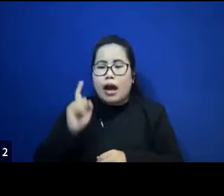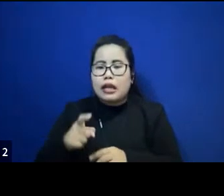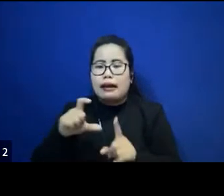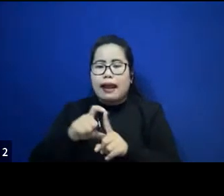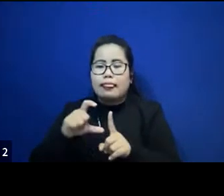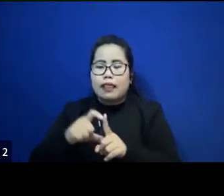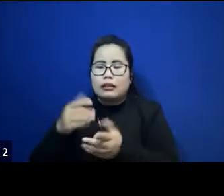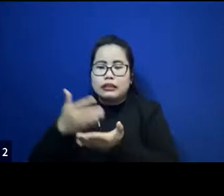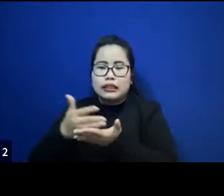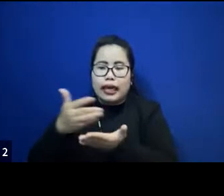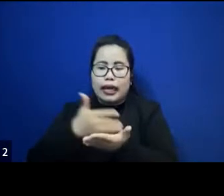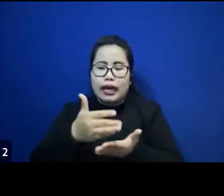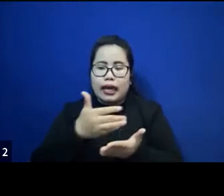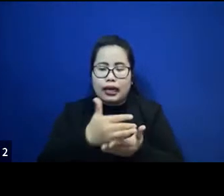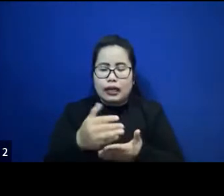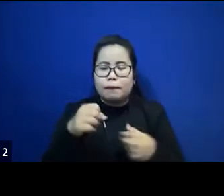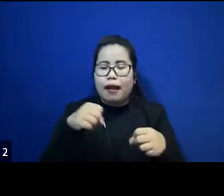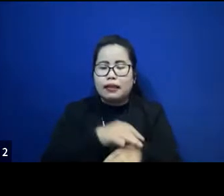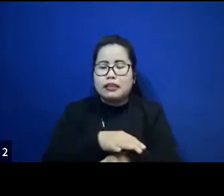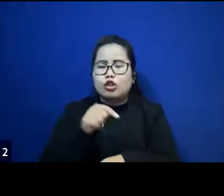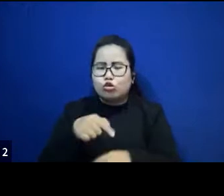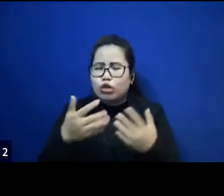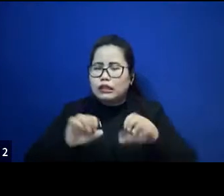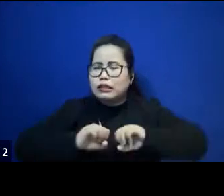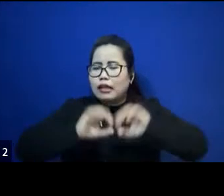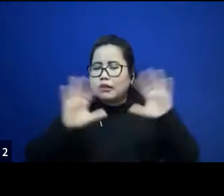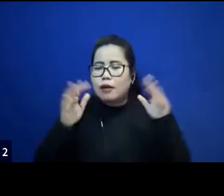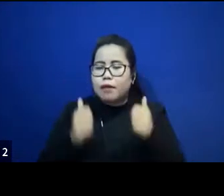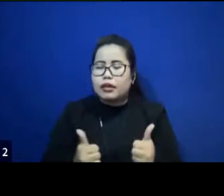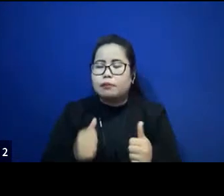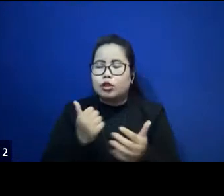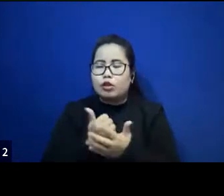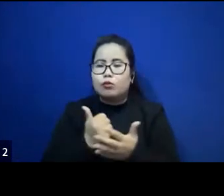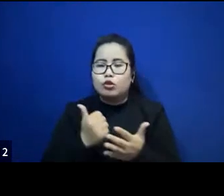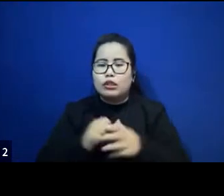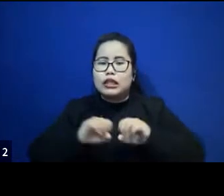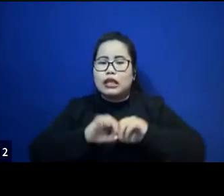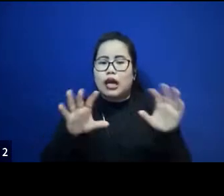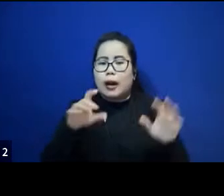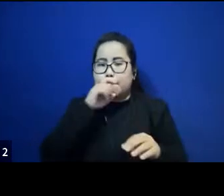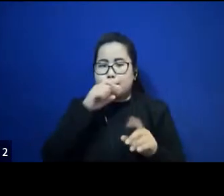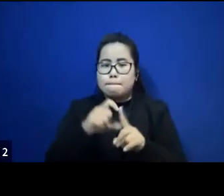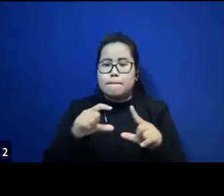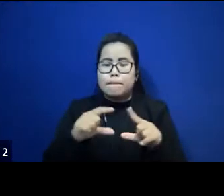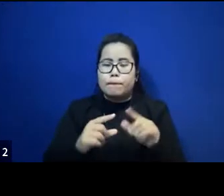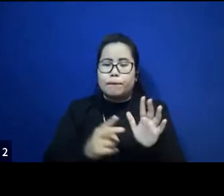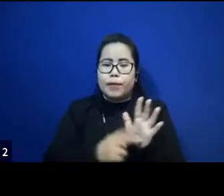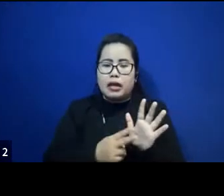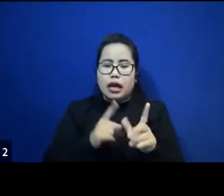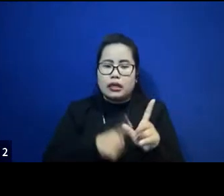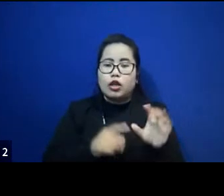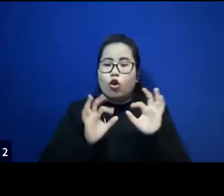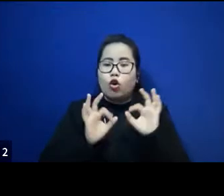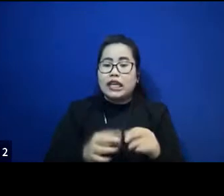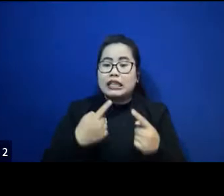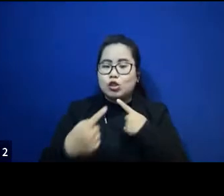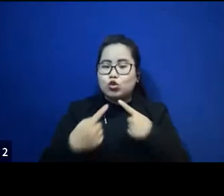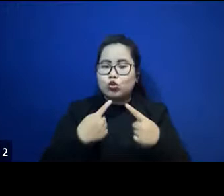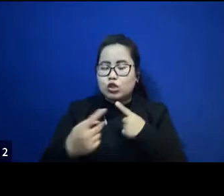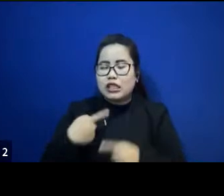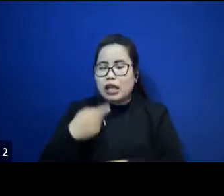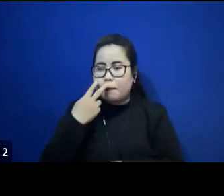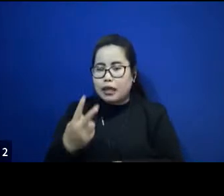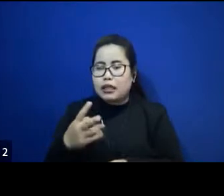praktis dijabarkan dengan dengan baik dan dengan komprehensif oleh pak Dani dan Adi diskusi kita bisa